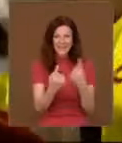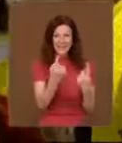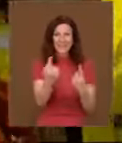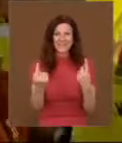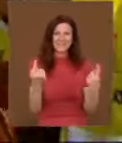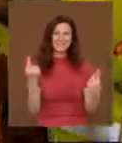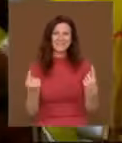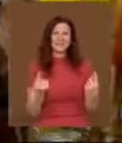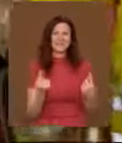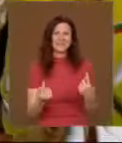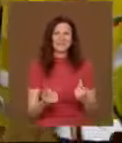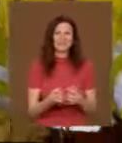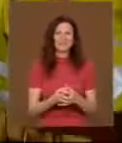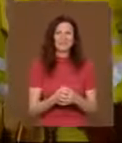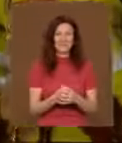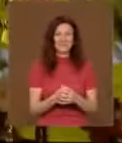разпространява и